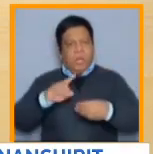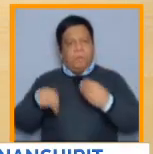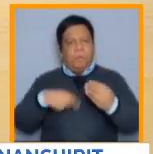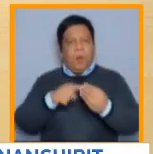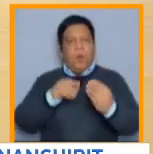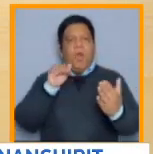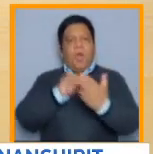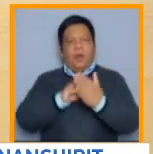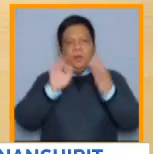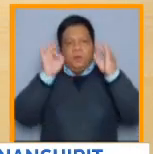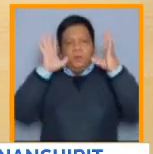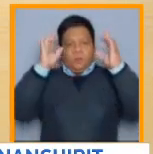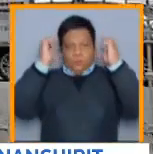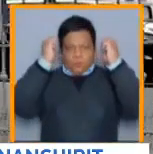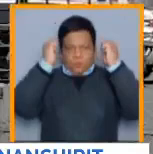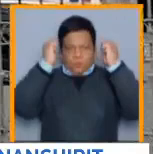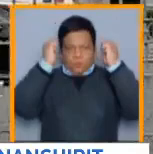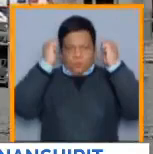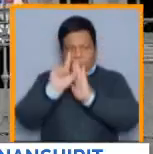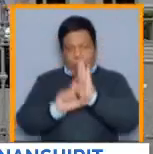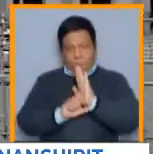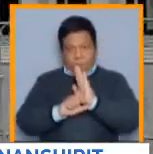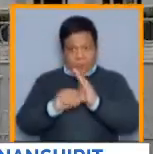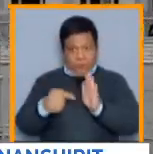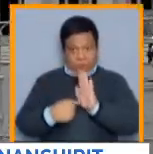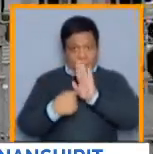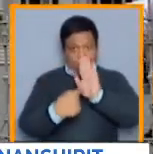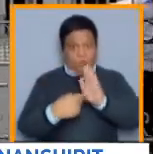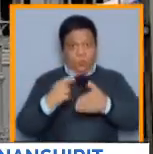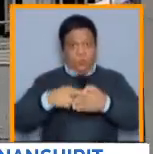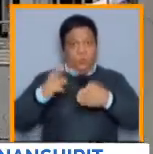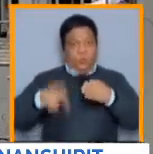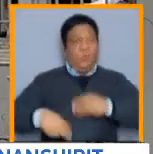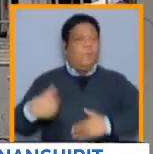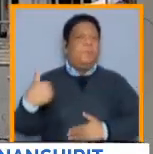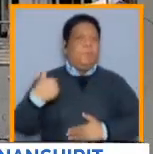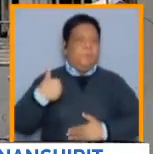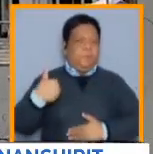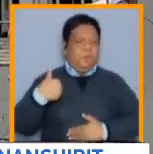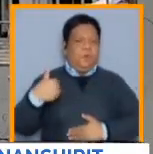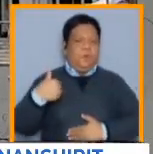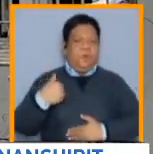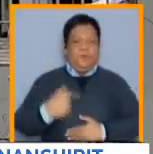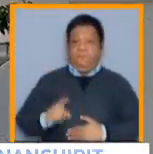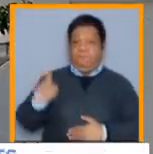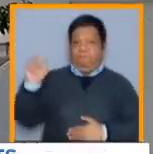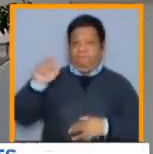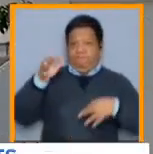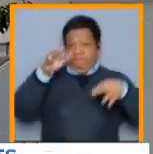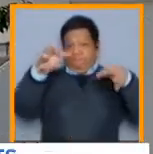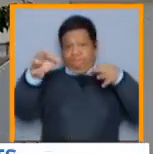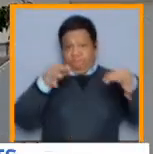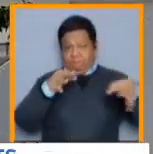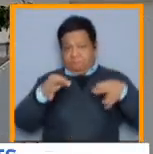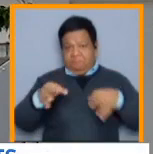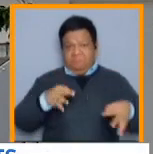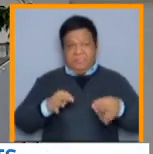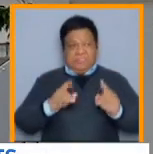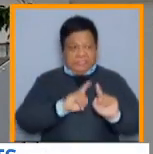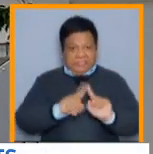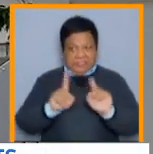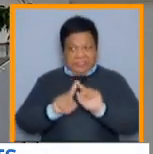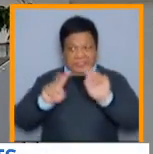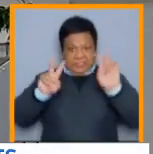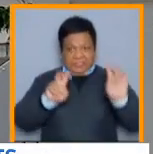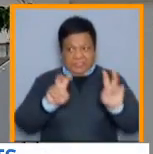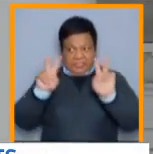ilabas ang resulta. Paliwanag ni SC spokesperson Brian Kit Osaka, dahil maraming issue ang nakapaloob sa kaso, kailangan kumpirmahin